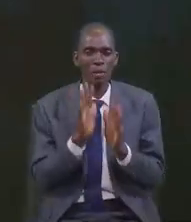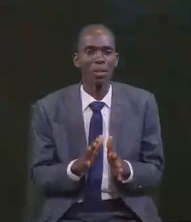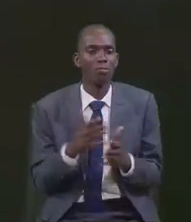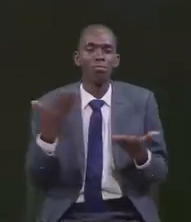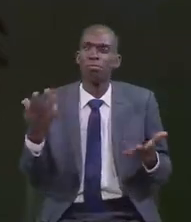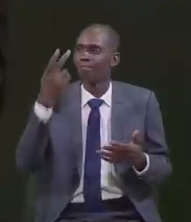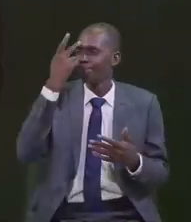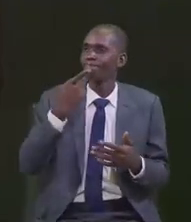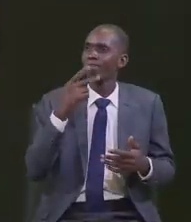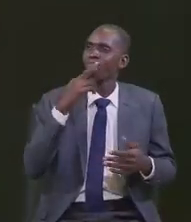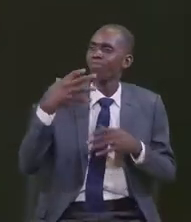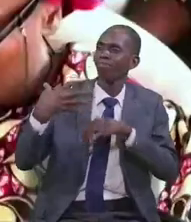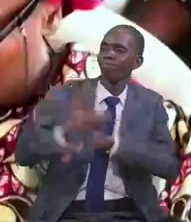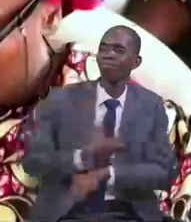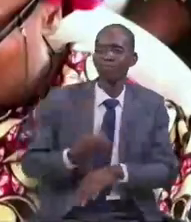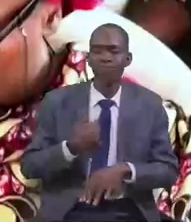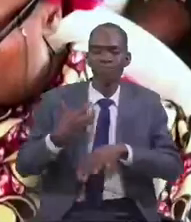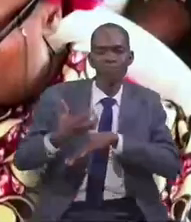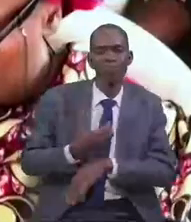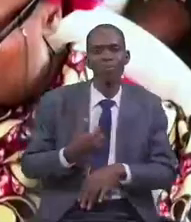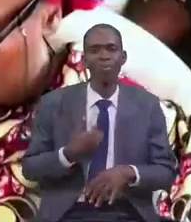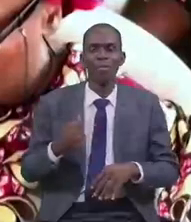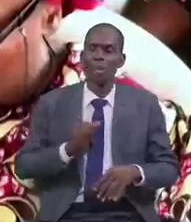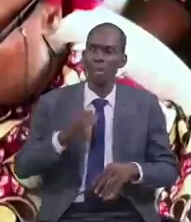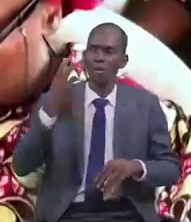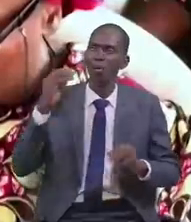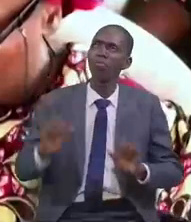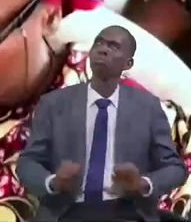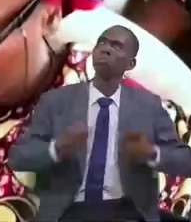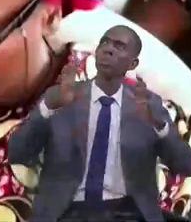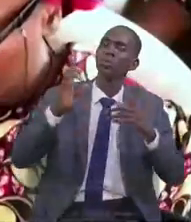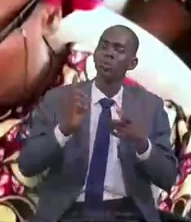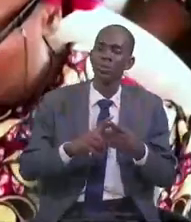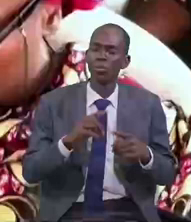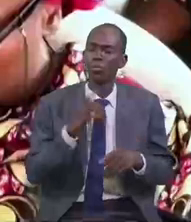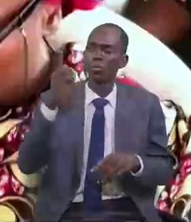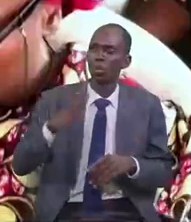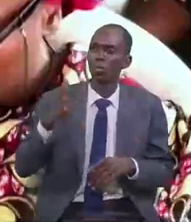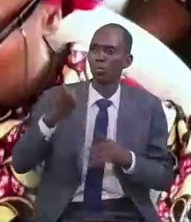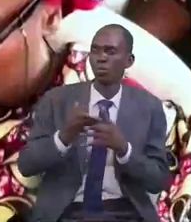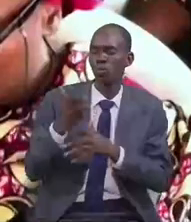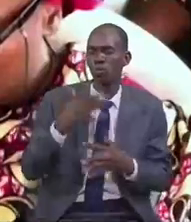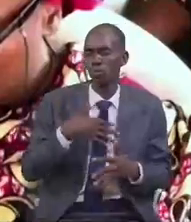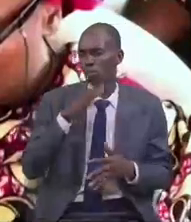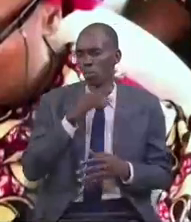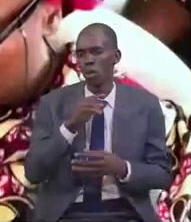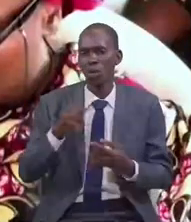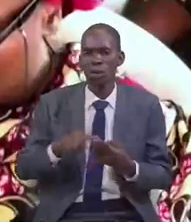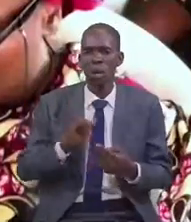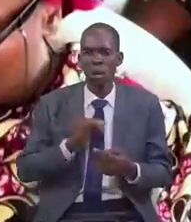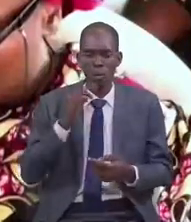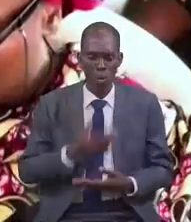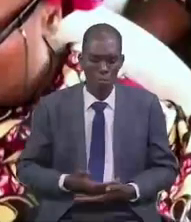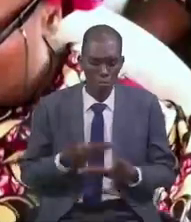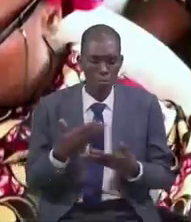parents, le force, tu es consacré à Dieu, tu dois servir Dieu, Tu sais qu'avant que tu sois né, on n'a pas mis